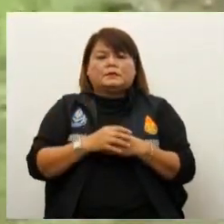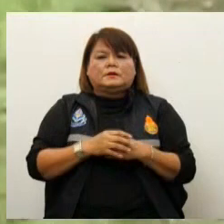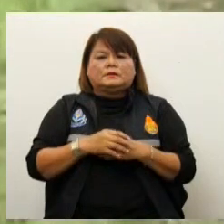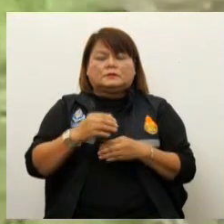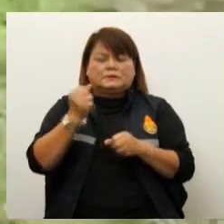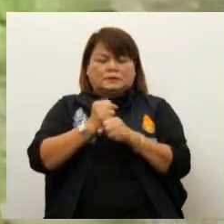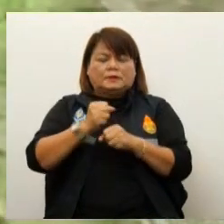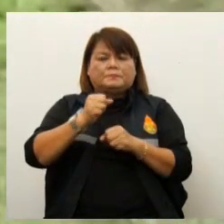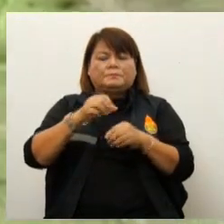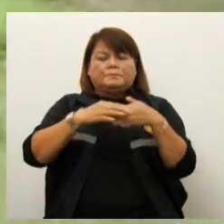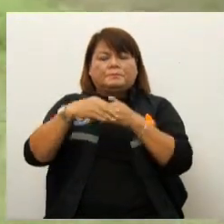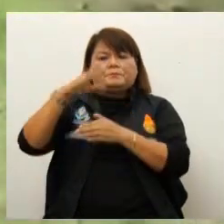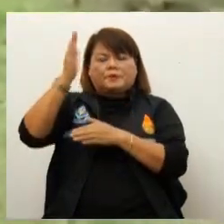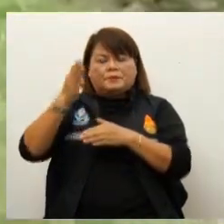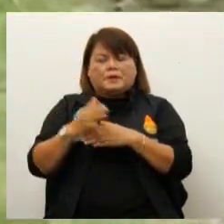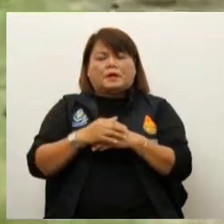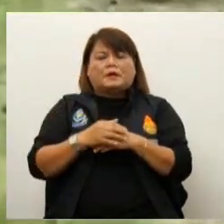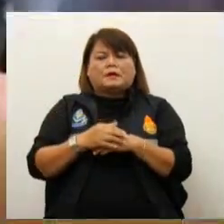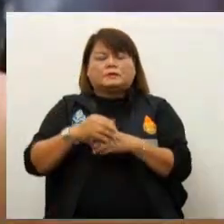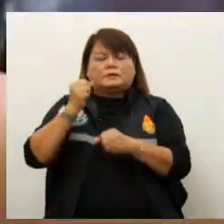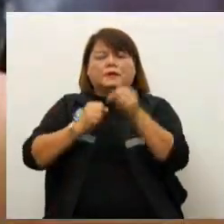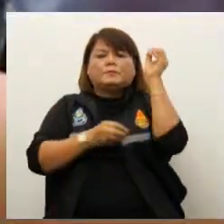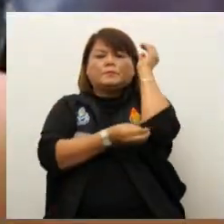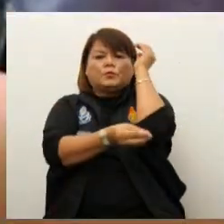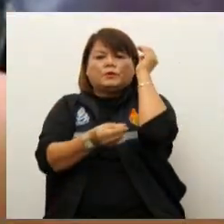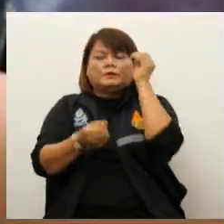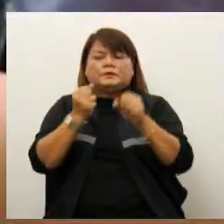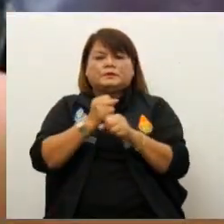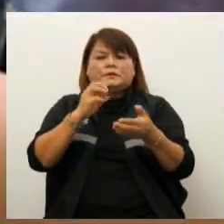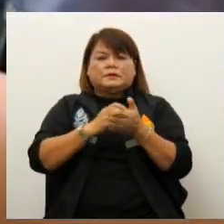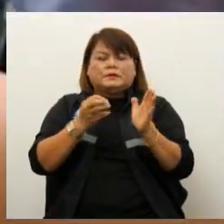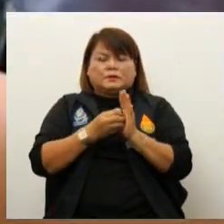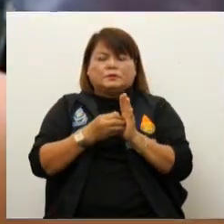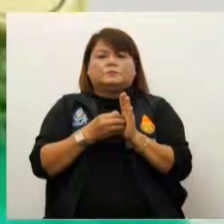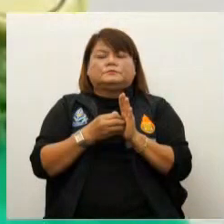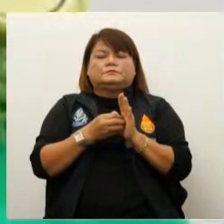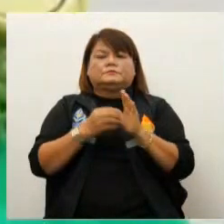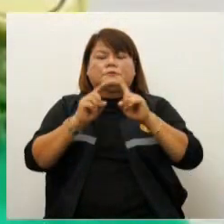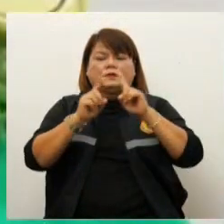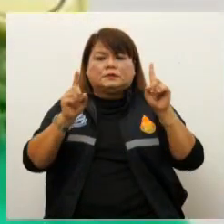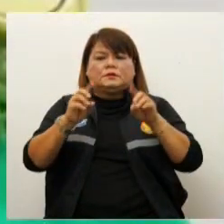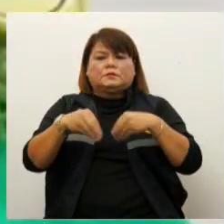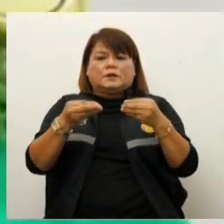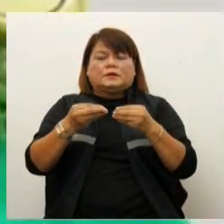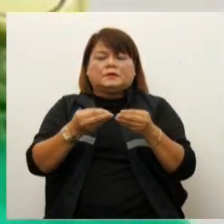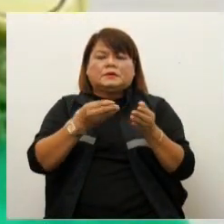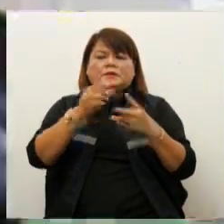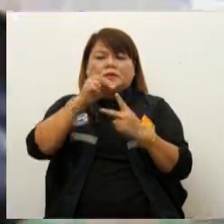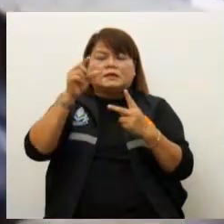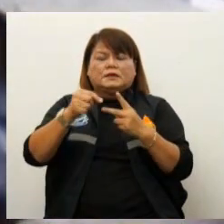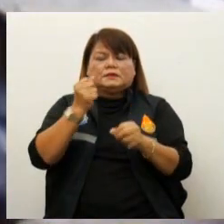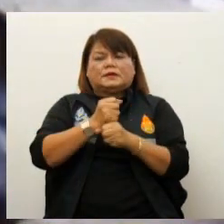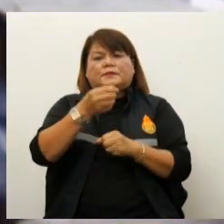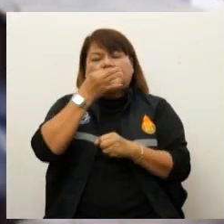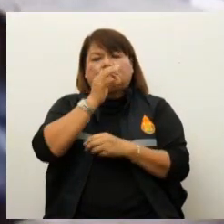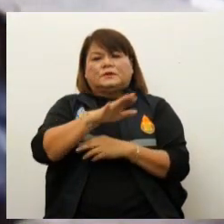ในโรงเรียนมาทำปุ๋ยในเกวียนการทำขนมในชุมนุมชวนคนซีเพื่อให้เป็นอีกทางเลือกในการประกอบอาชีพของ